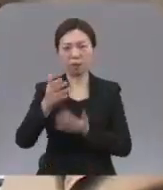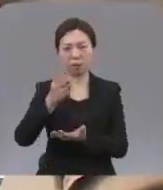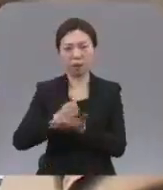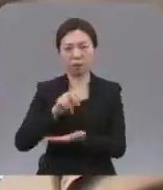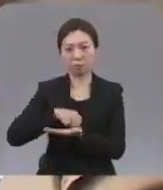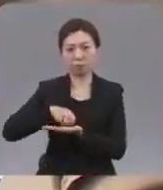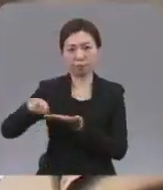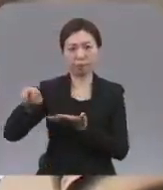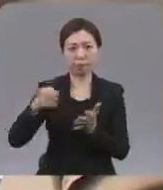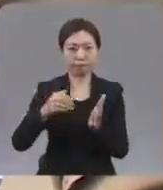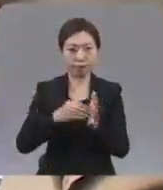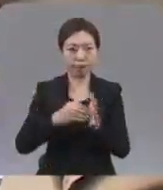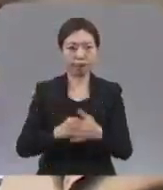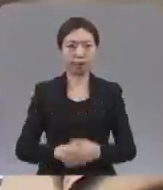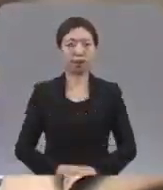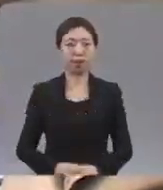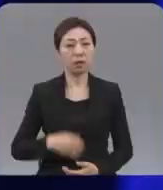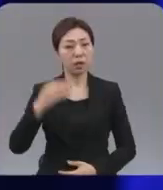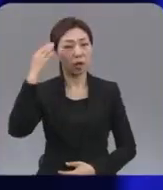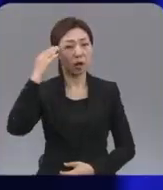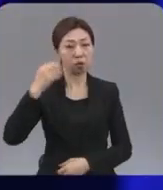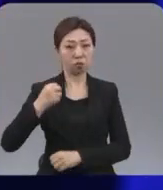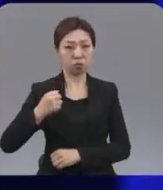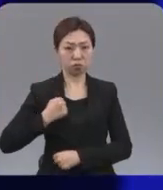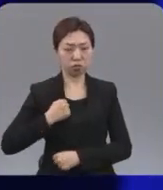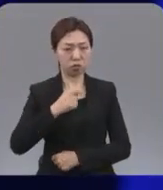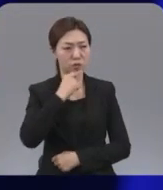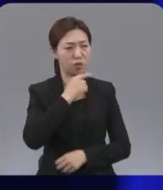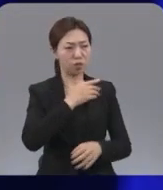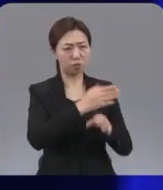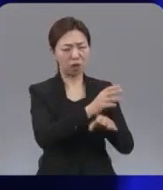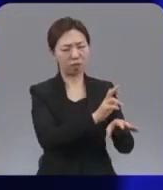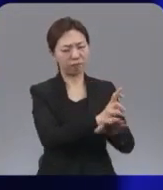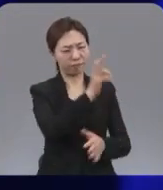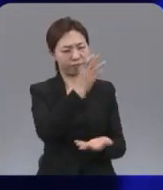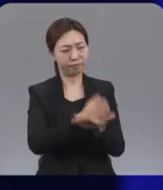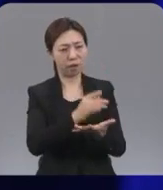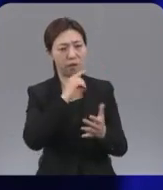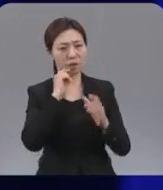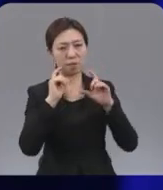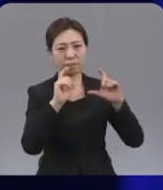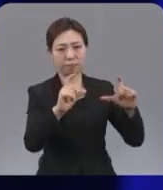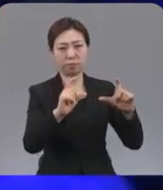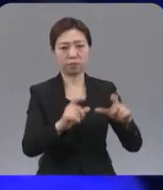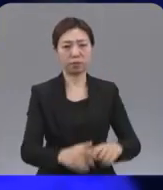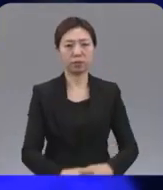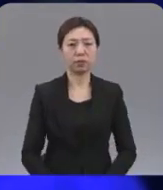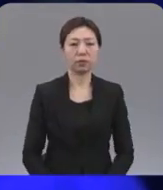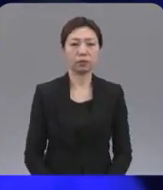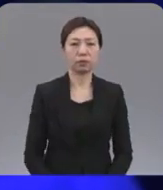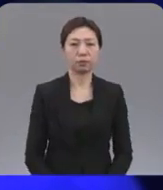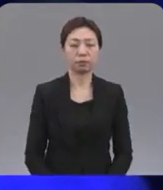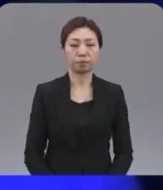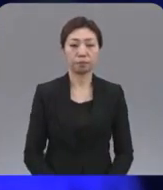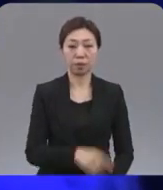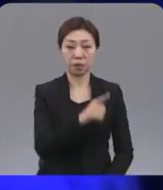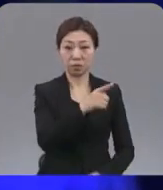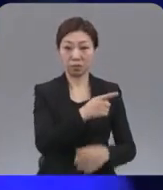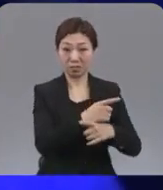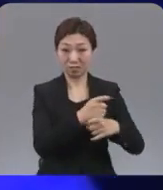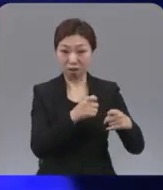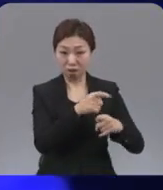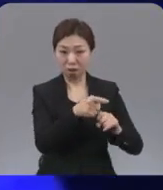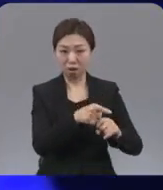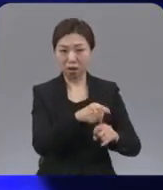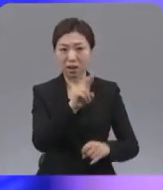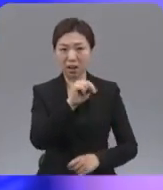岛探知炮击声响后，政府向当地居民发送了要求尽量不要外出的灾难短信。与此同